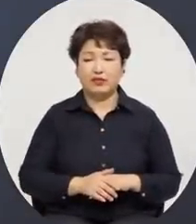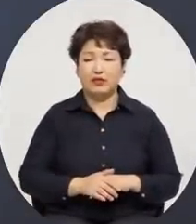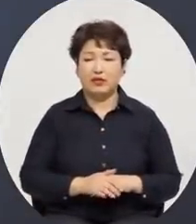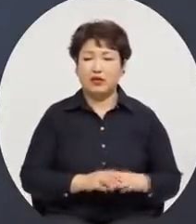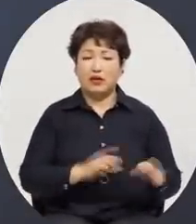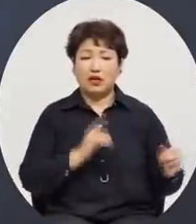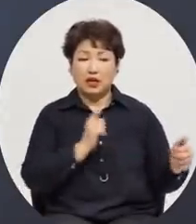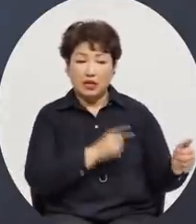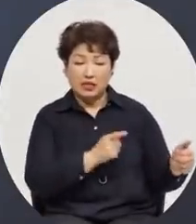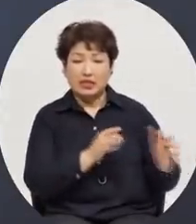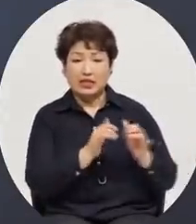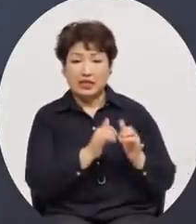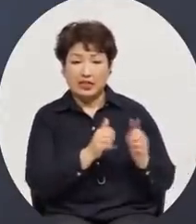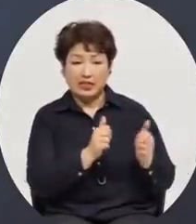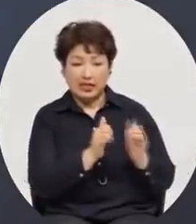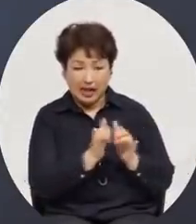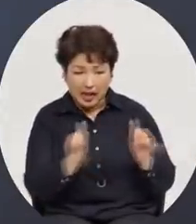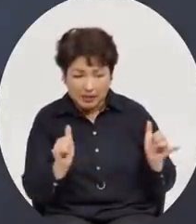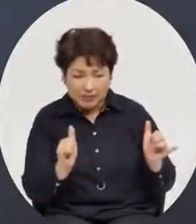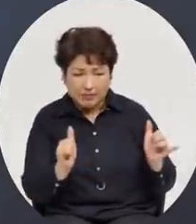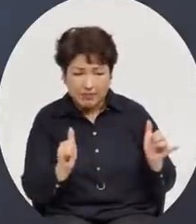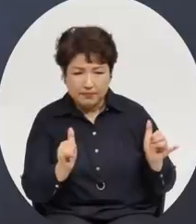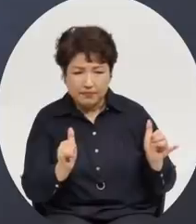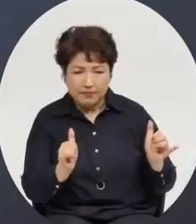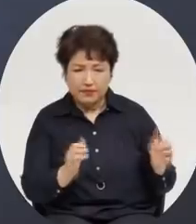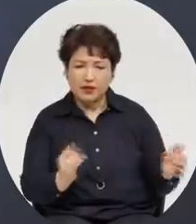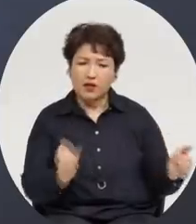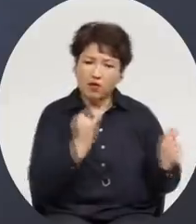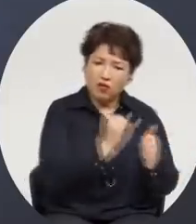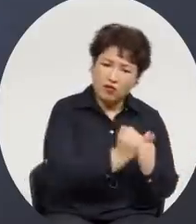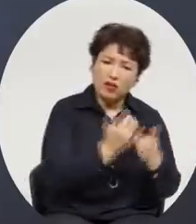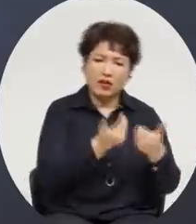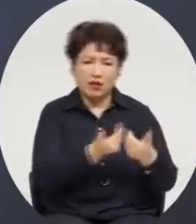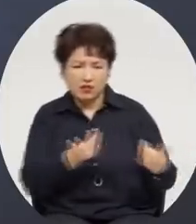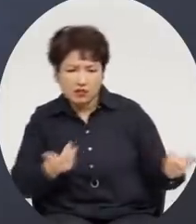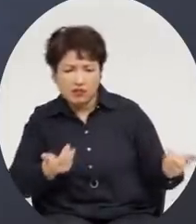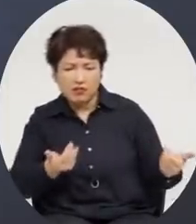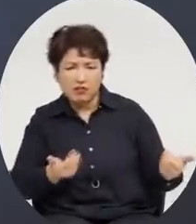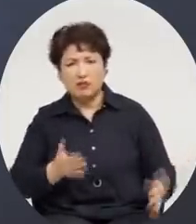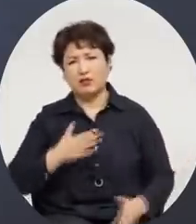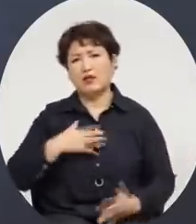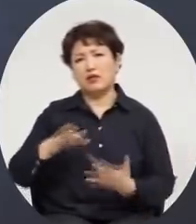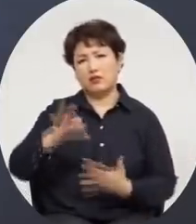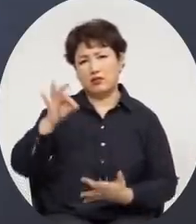문제. 이런 남자를 내가 어떤 선택을 할 거냐는 내 문제지